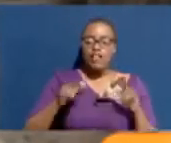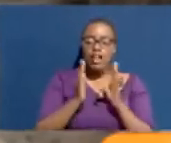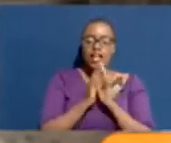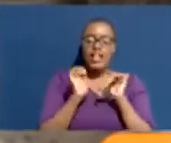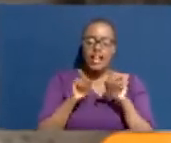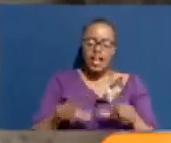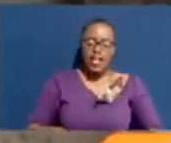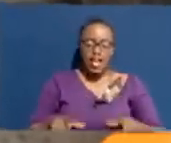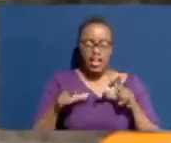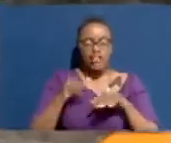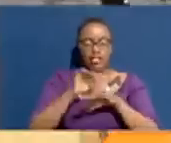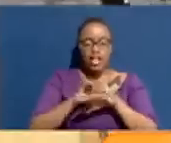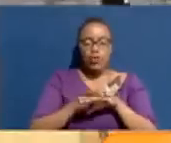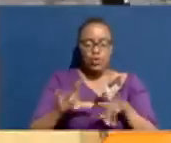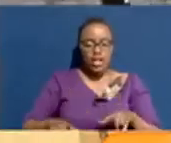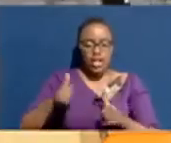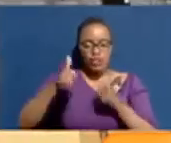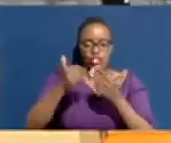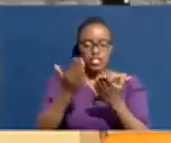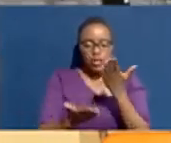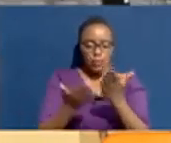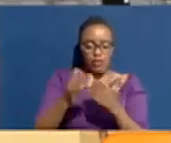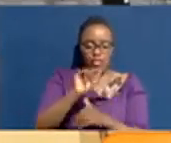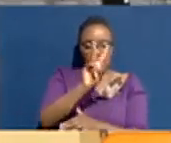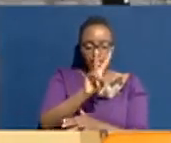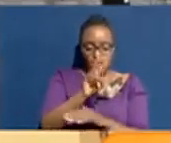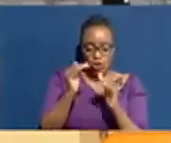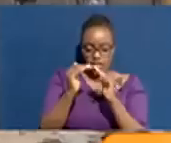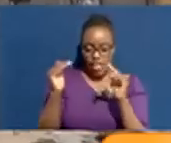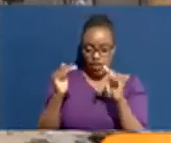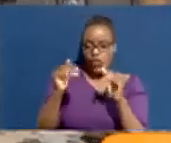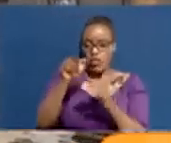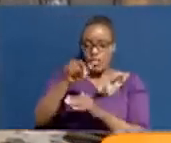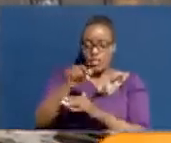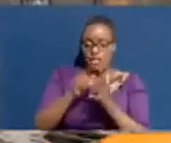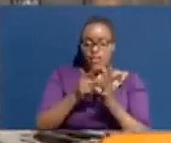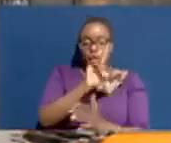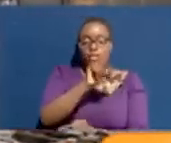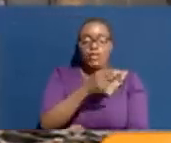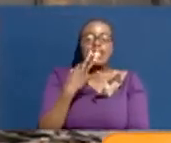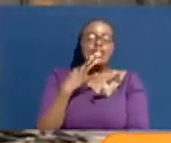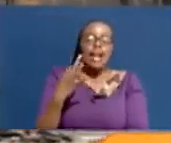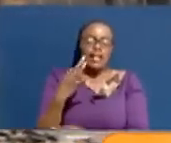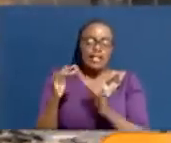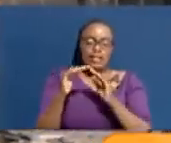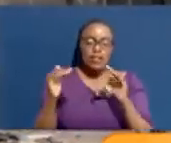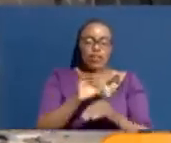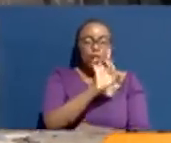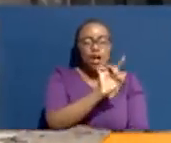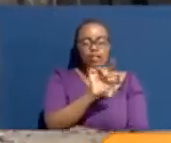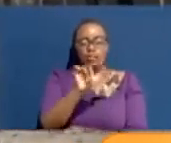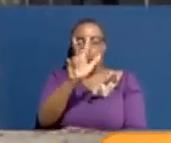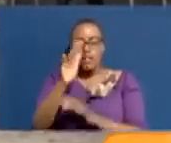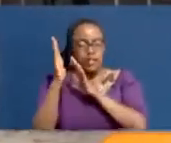kuishi maisha mazuri ambao ni balanced. Phase 2 of the project is expected to have 1,300 units of 1-3